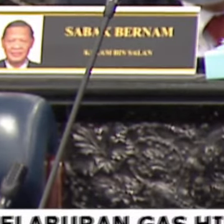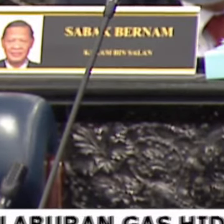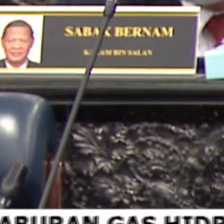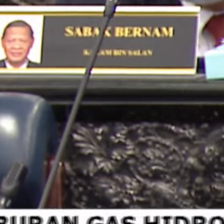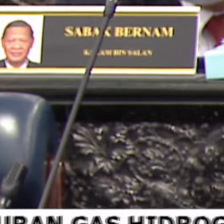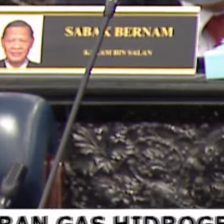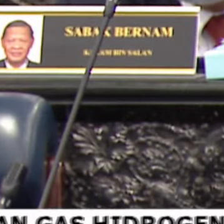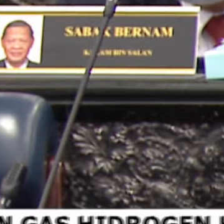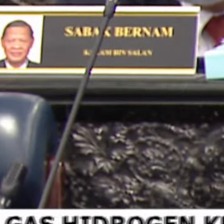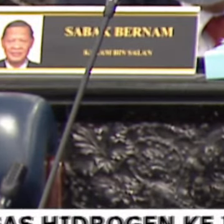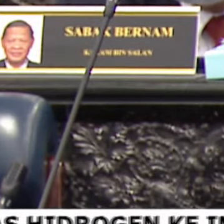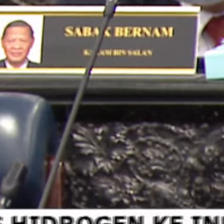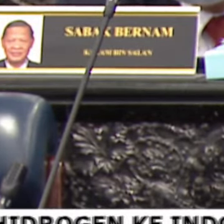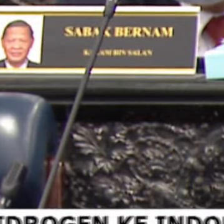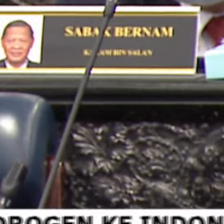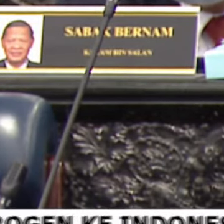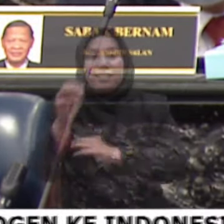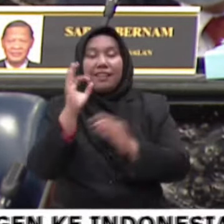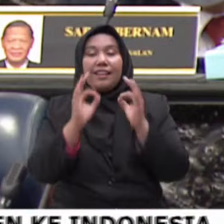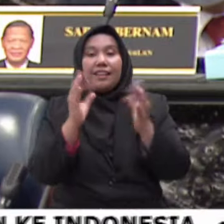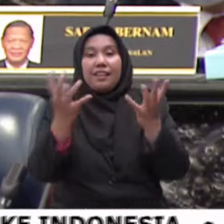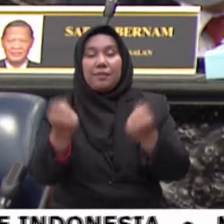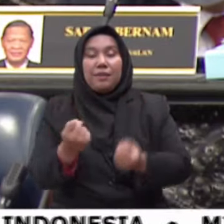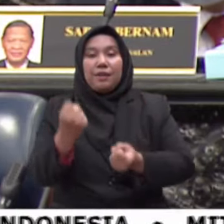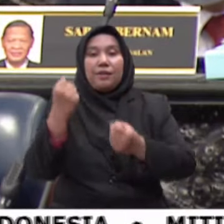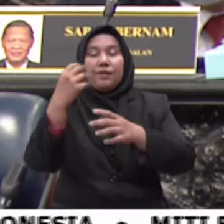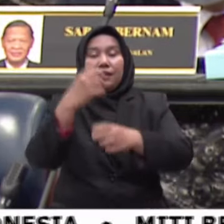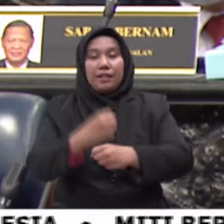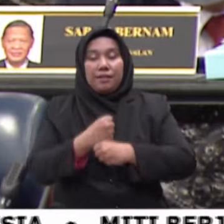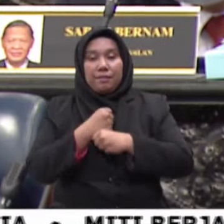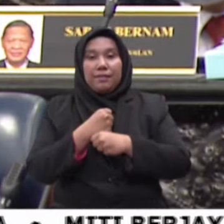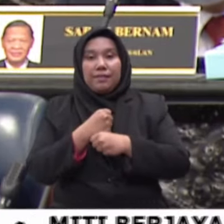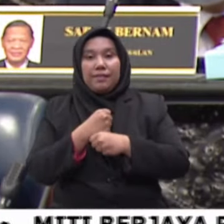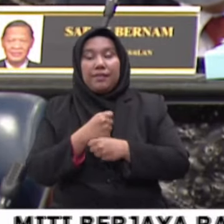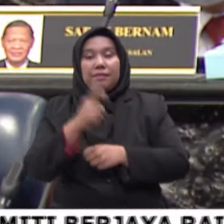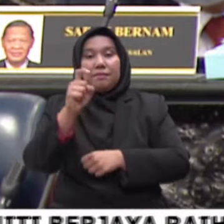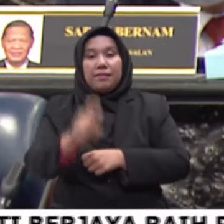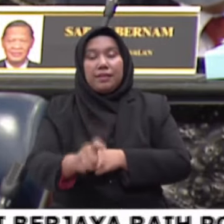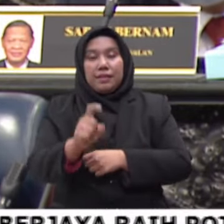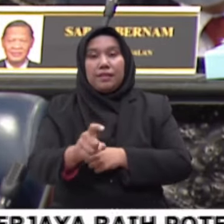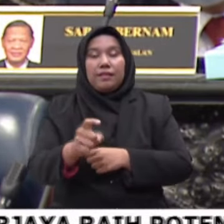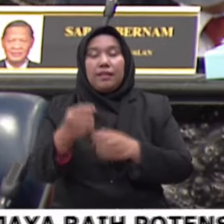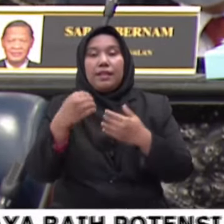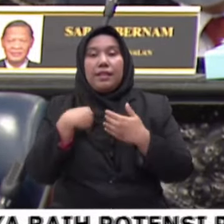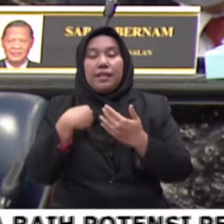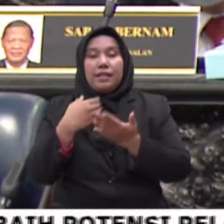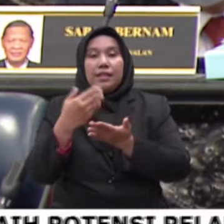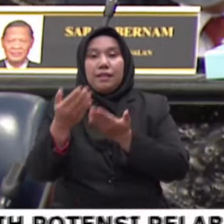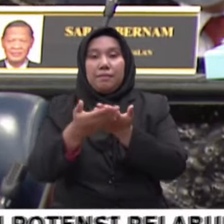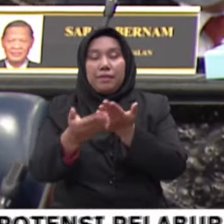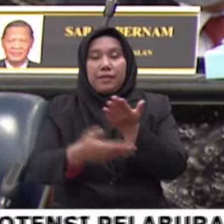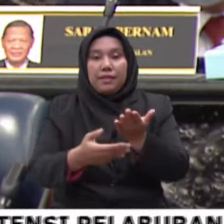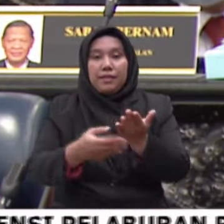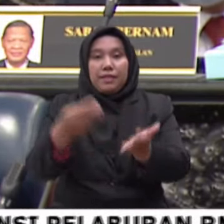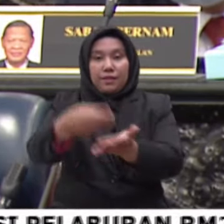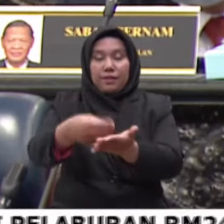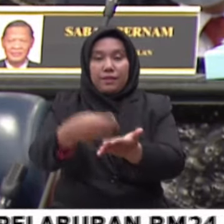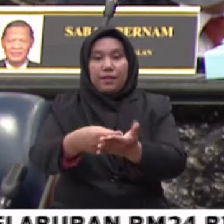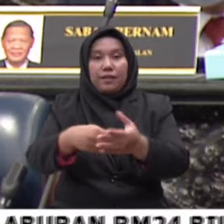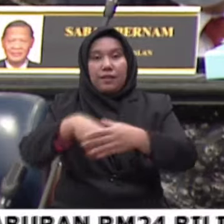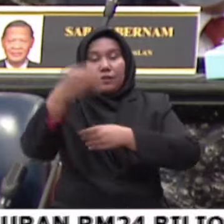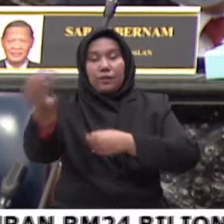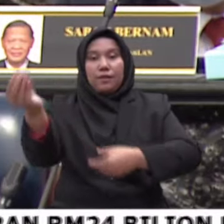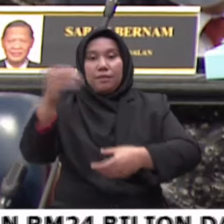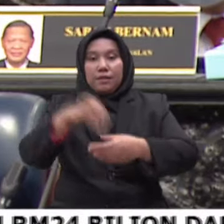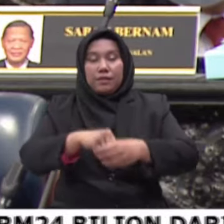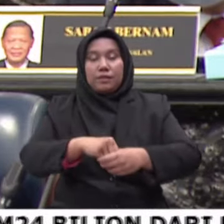SKM jika nak dapat geran mestilah mempunyai penyata kewangan keluar masuk terkini